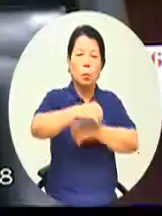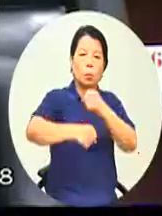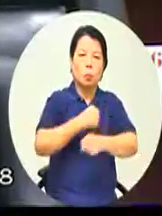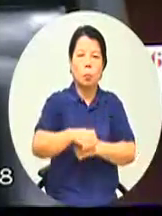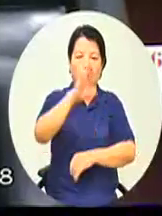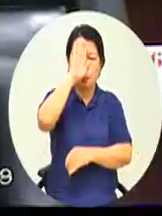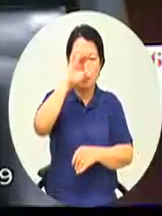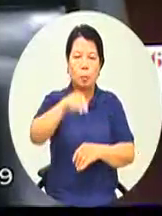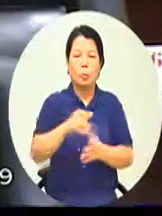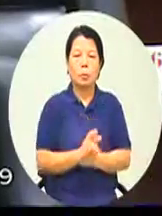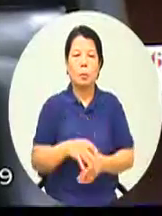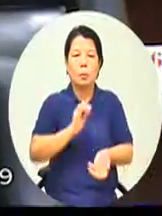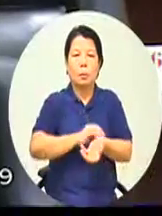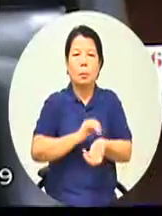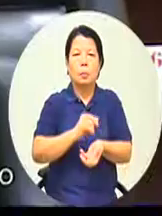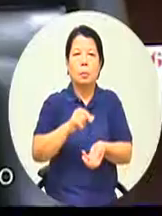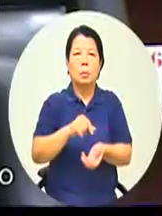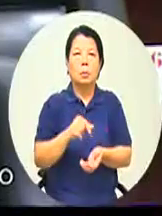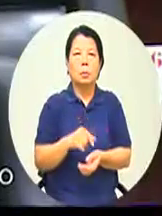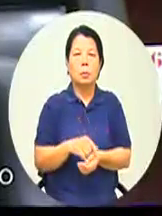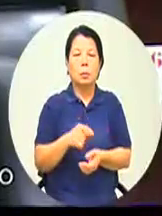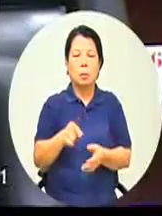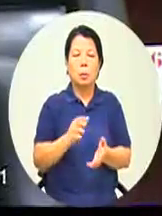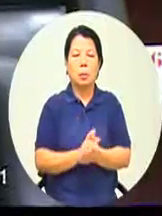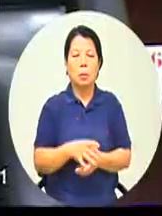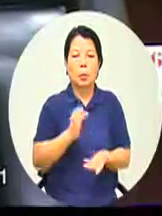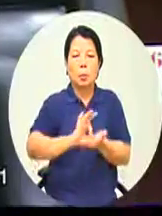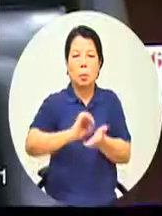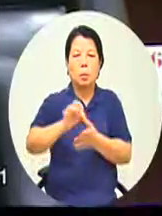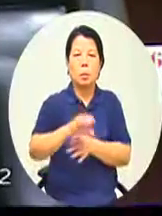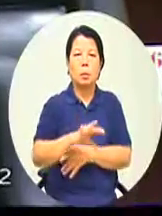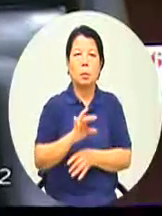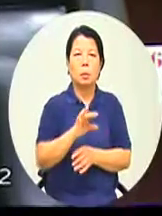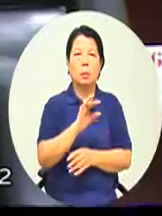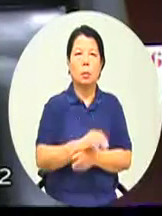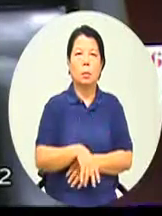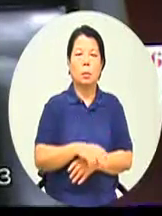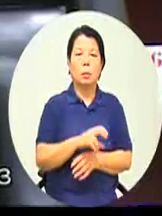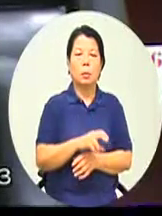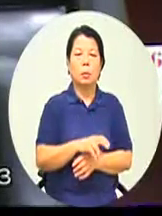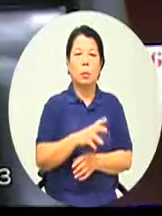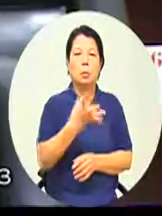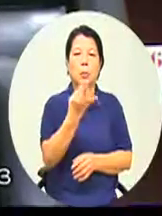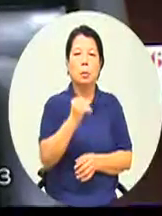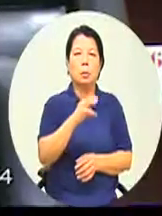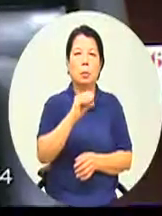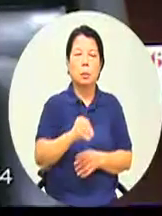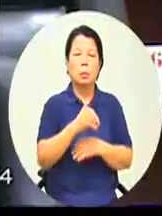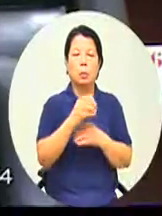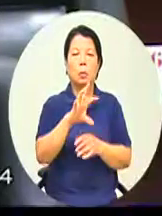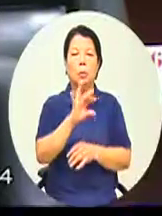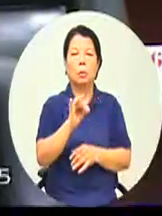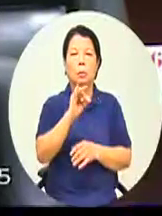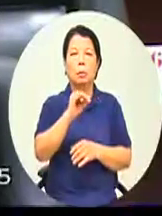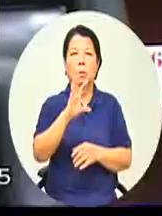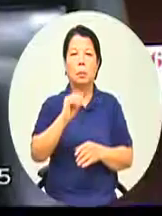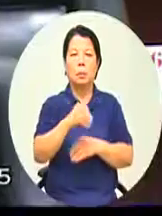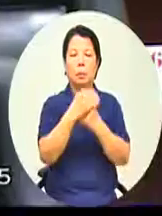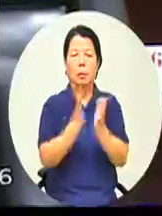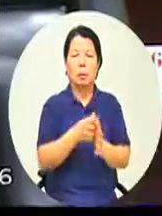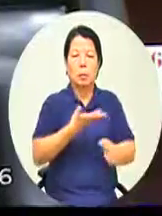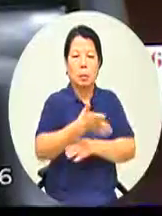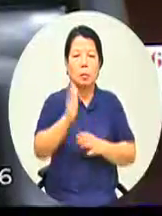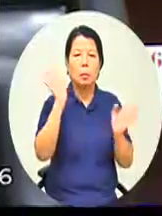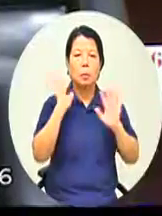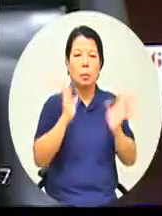小朋友的这个医疗，那甚至呢还花了几百万、几十万。修了相关的这个课程，然后孩子的